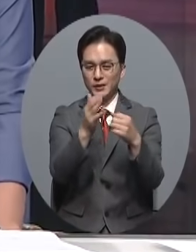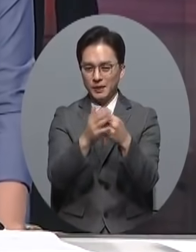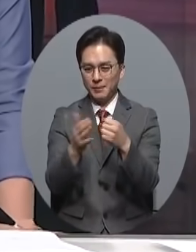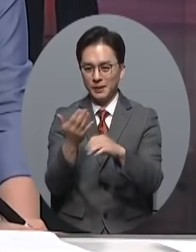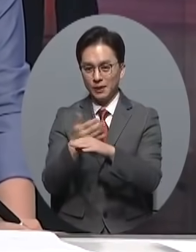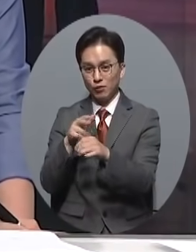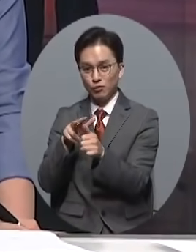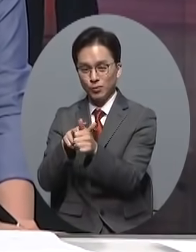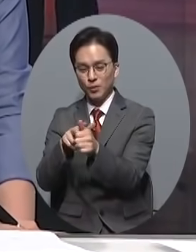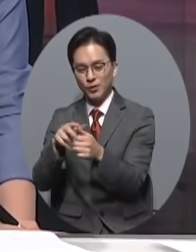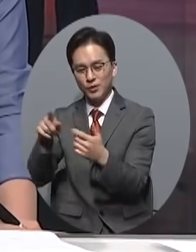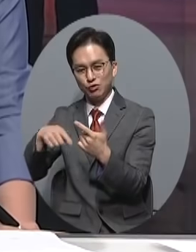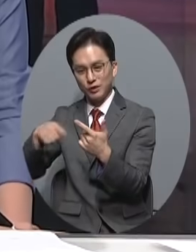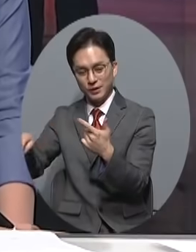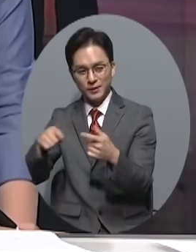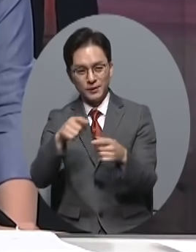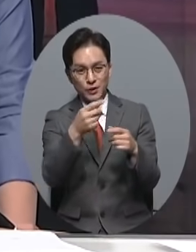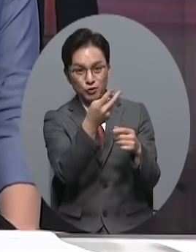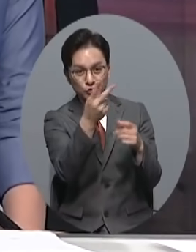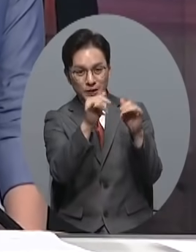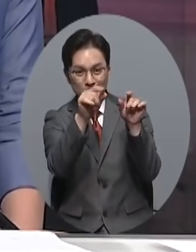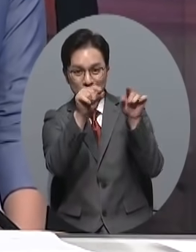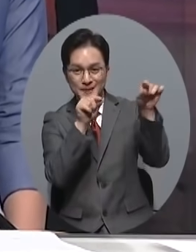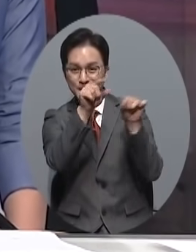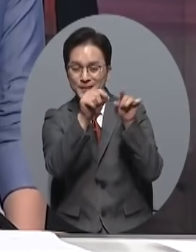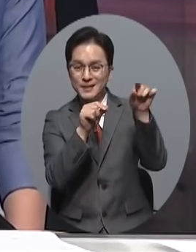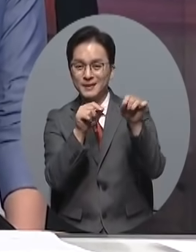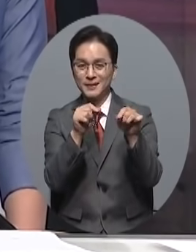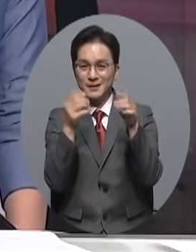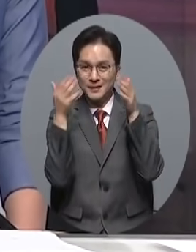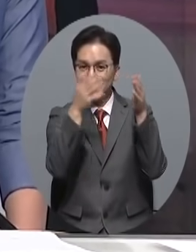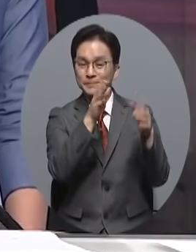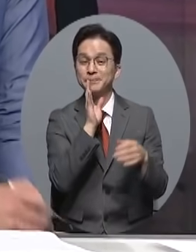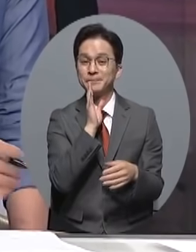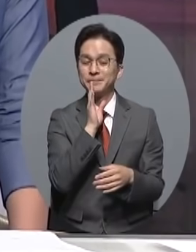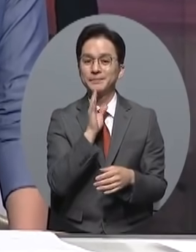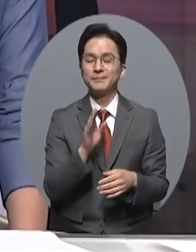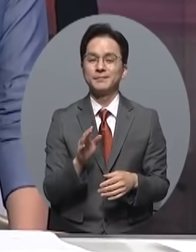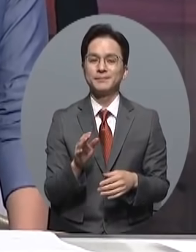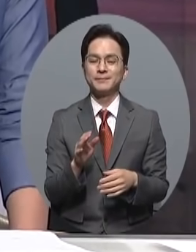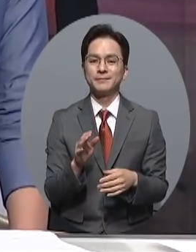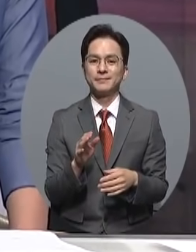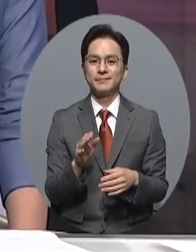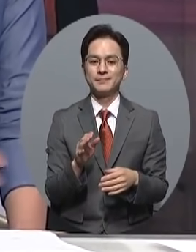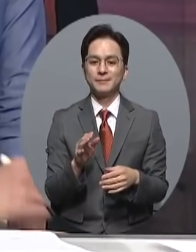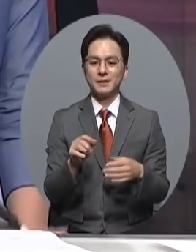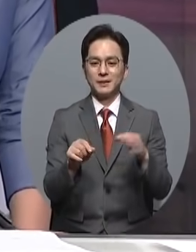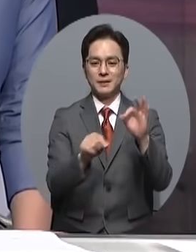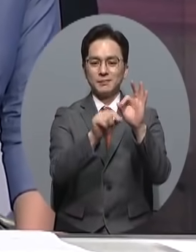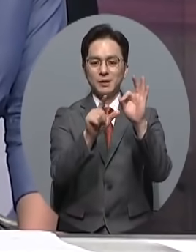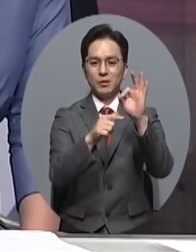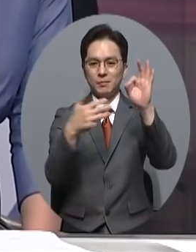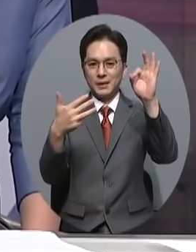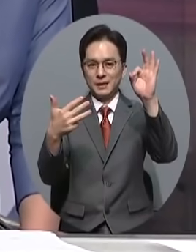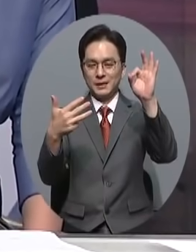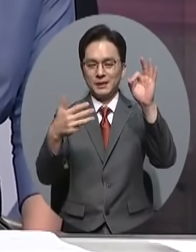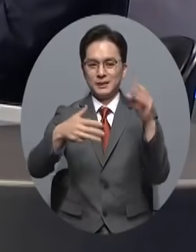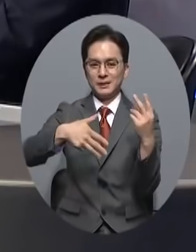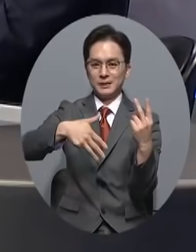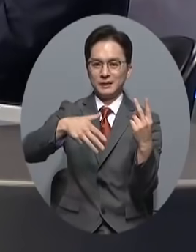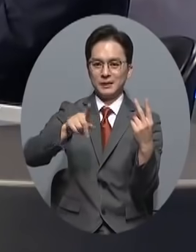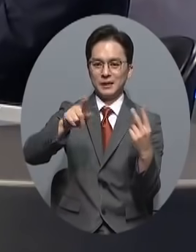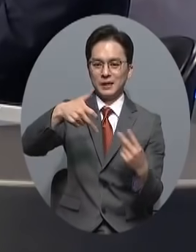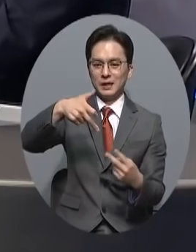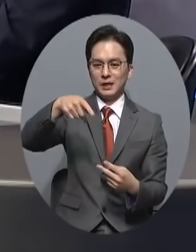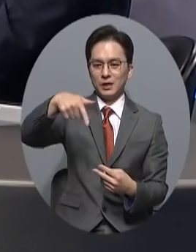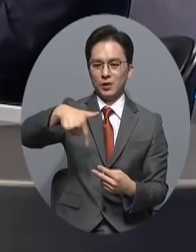파고들려는 다른 후보들의 공세도 굉장히 맞습니다. 치열해졌던 게 아닌가라는 생각이 듭니다. 네 명의 후보로 압축되는 2차 컷오프 통과 위해서 계속해서 이런